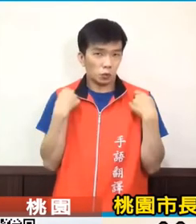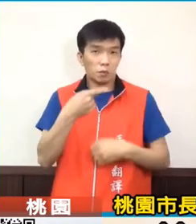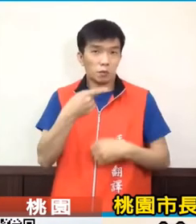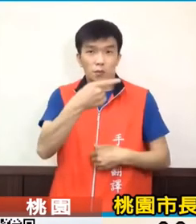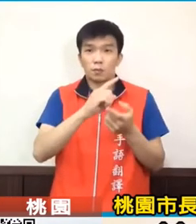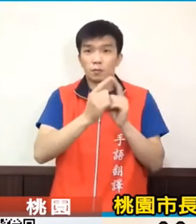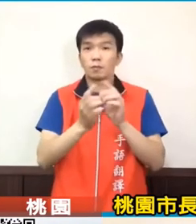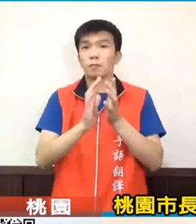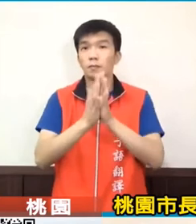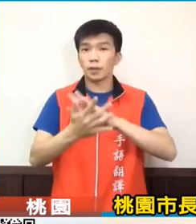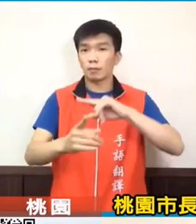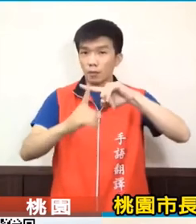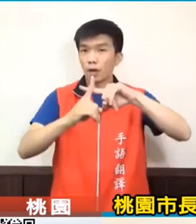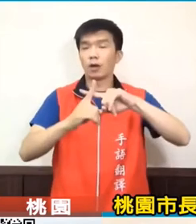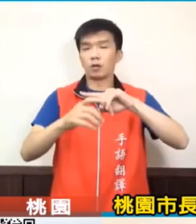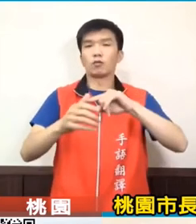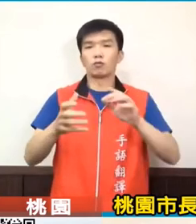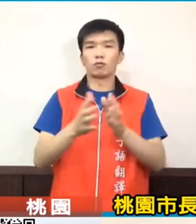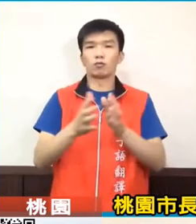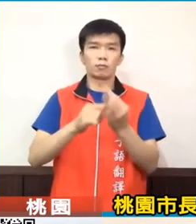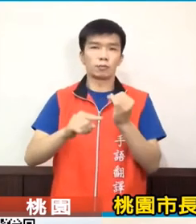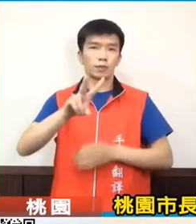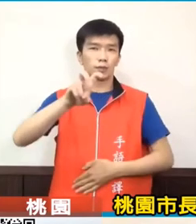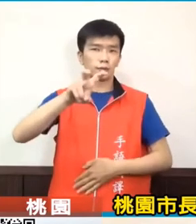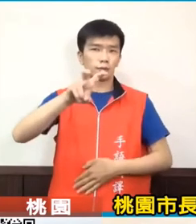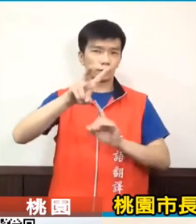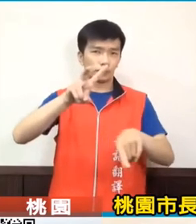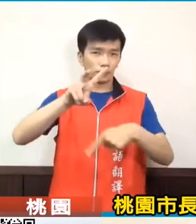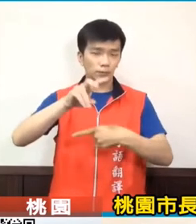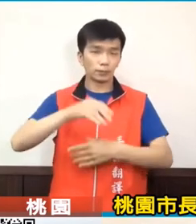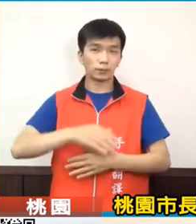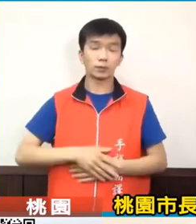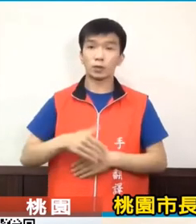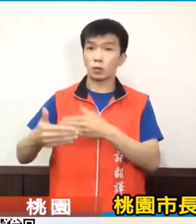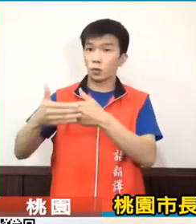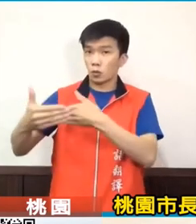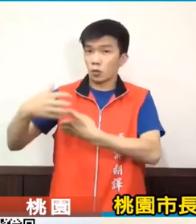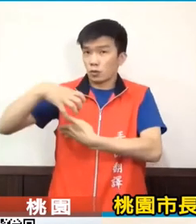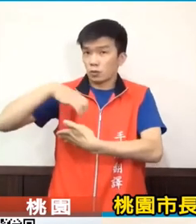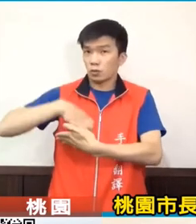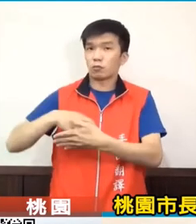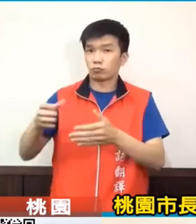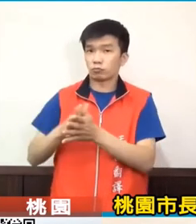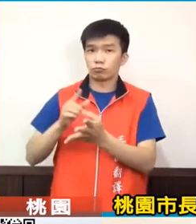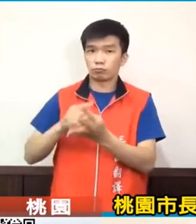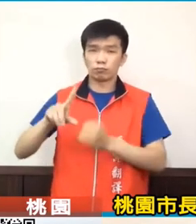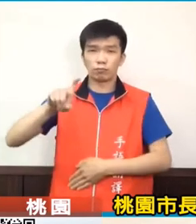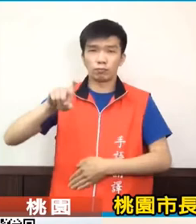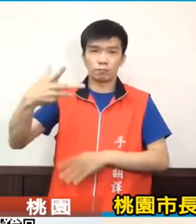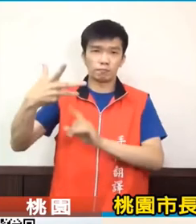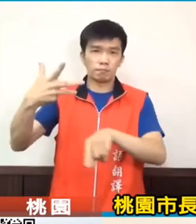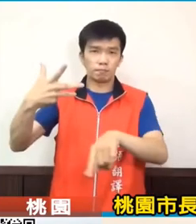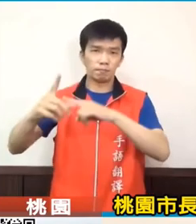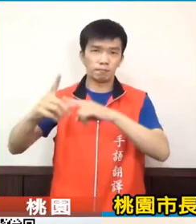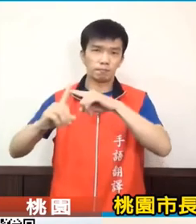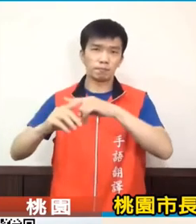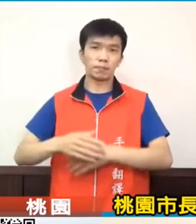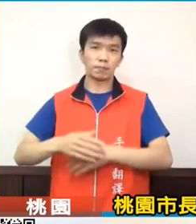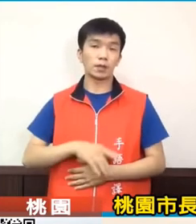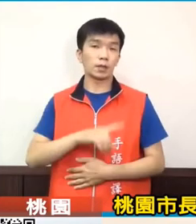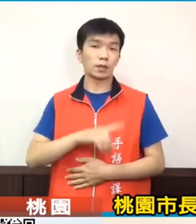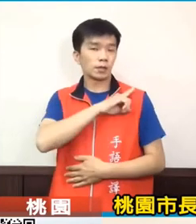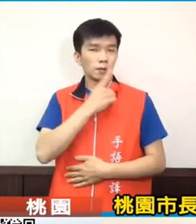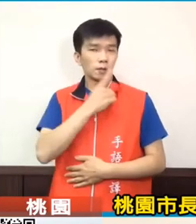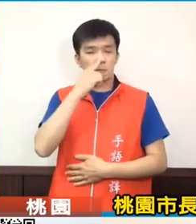有22件，框列裁检哦确诊的有18件，那这个自行裁